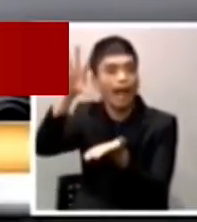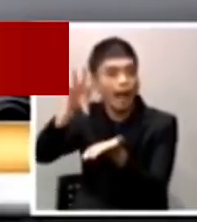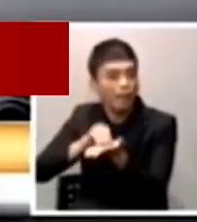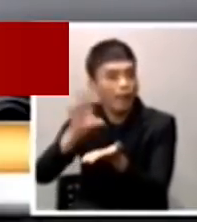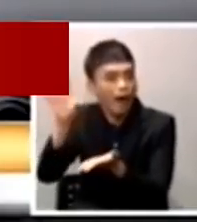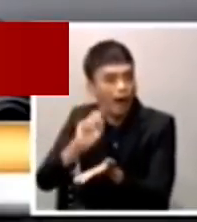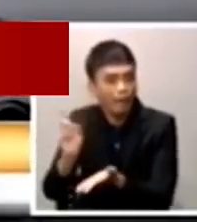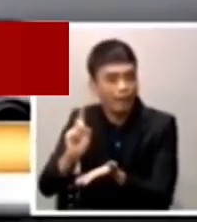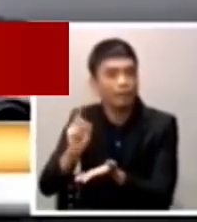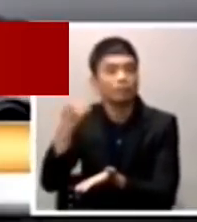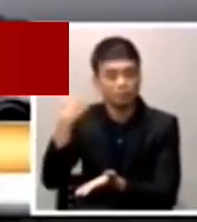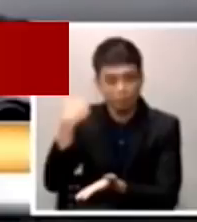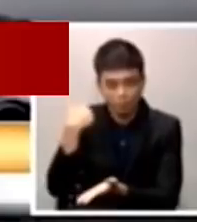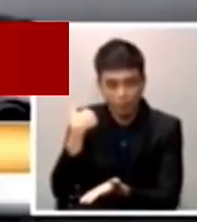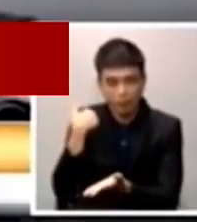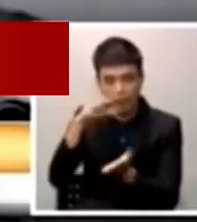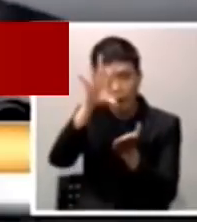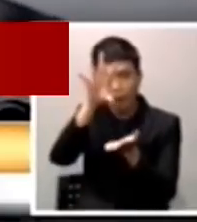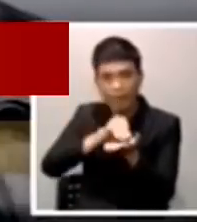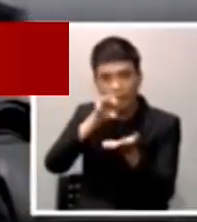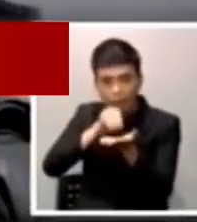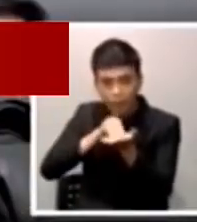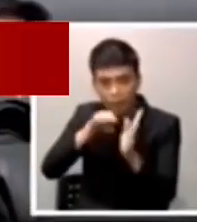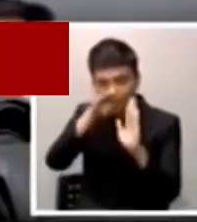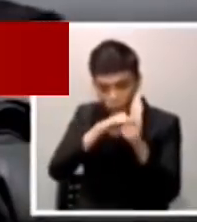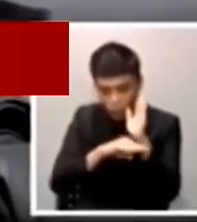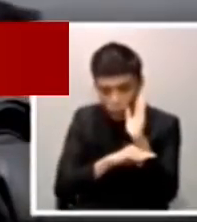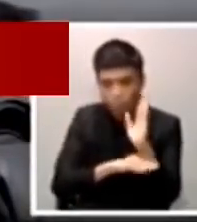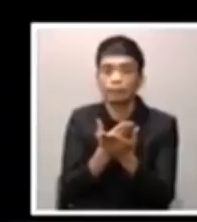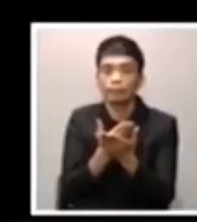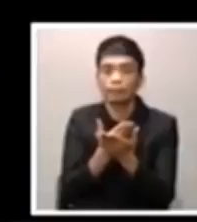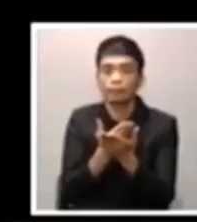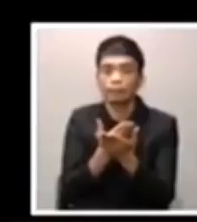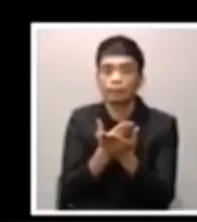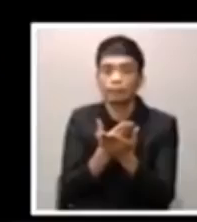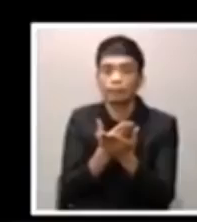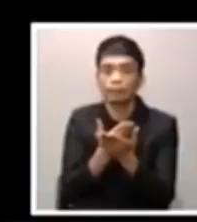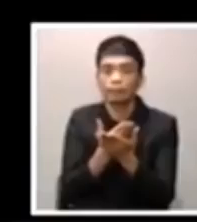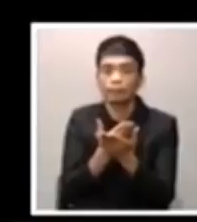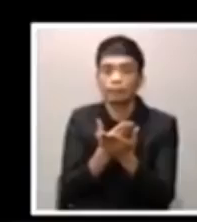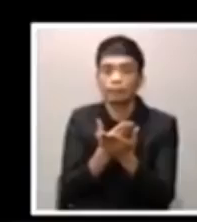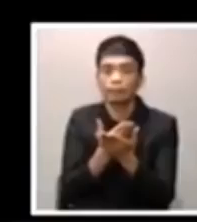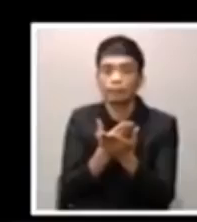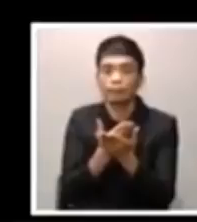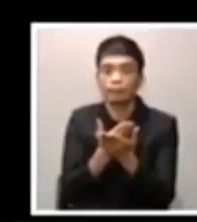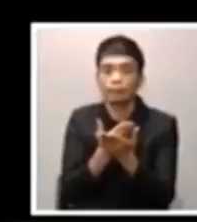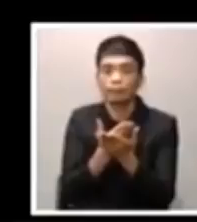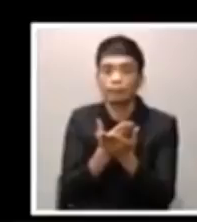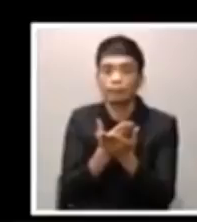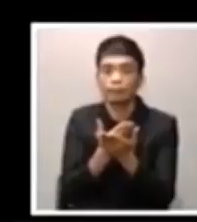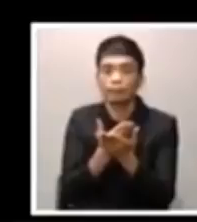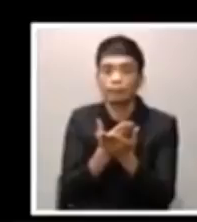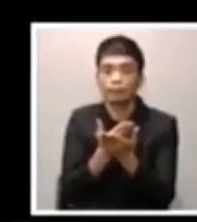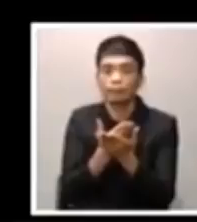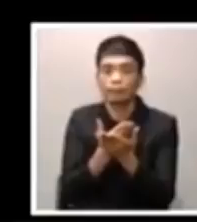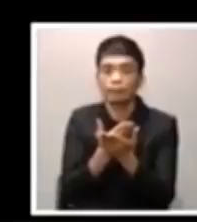พอร์เตอร์เนี่ยทั้งหมดเนี่ยทุกกระทรวงทบวงกรมท่านประธานดูครับกระทรวงกลาโหม